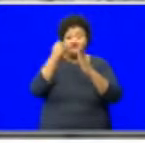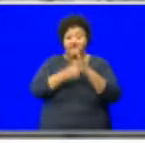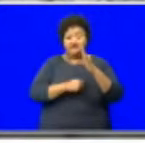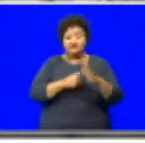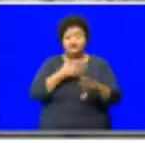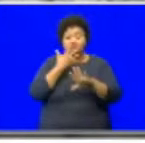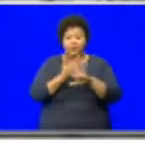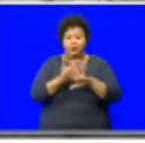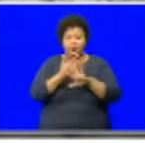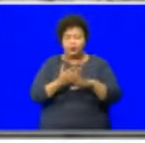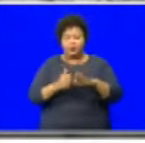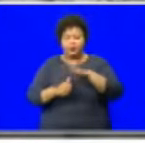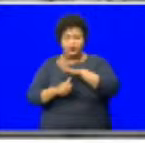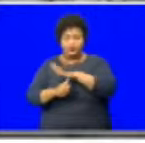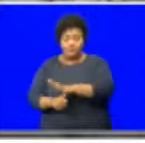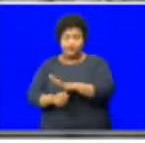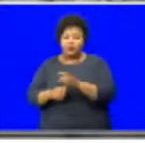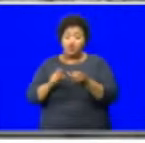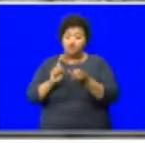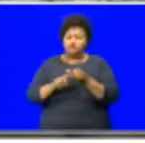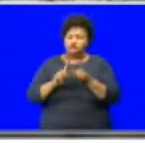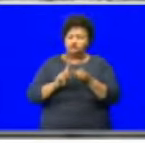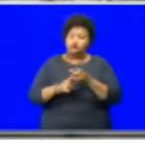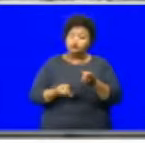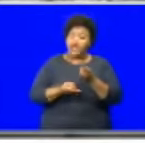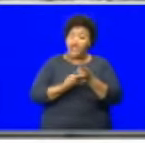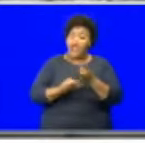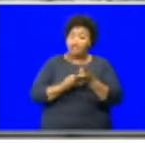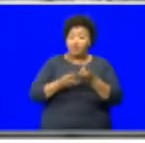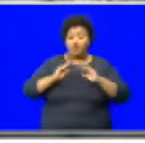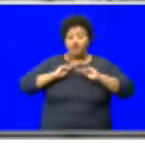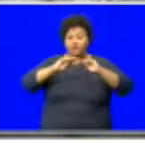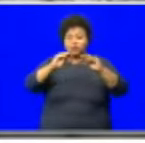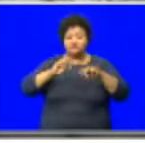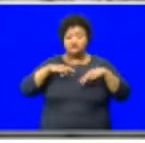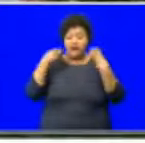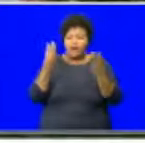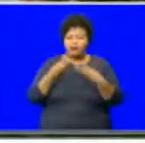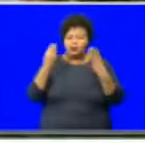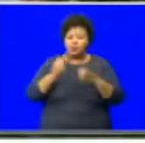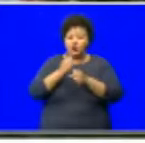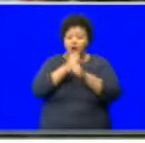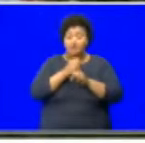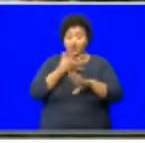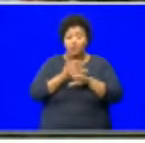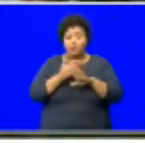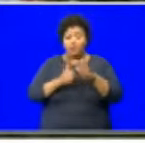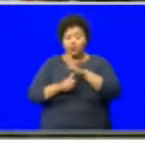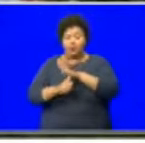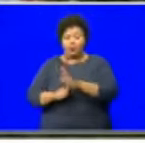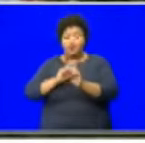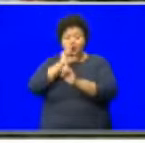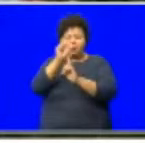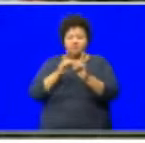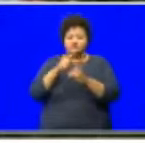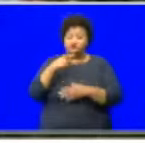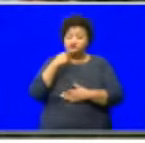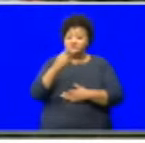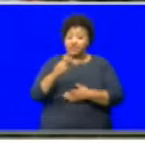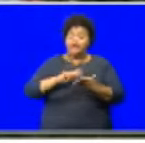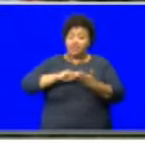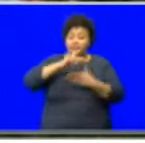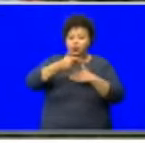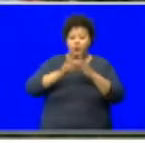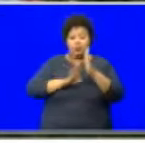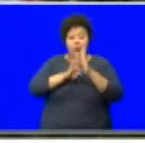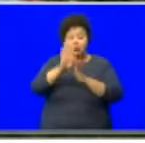noma silekelele kufundisa abantu ukuthi baliconze Culane uthi bangumkhankaso batalithuthukisa lolu hlelo ngekumema letinye